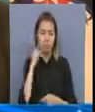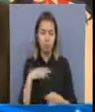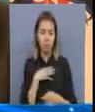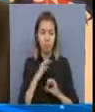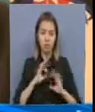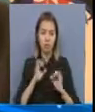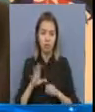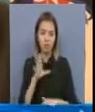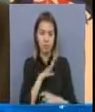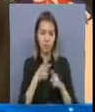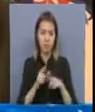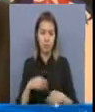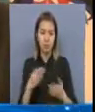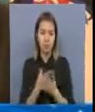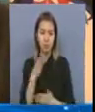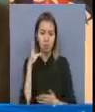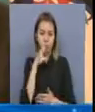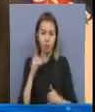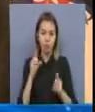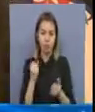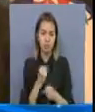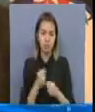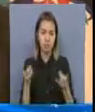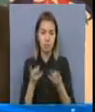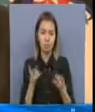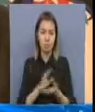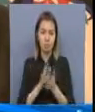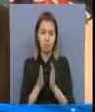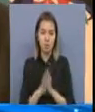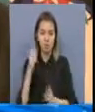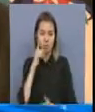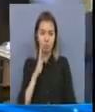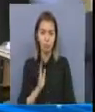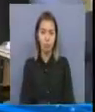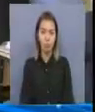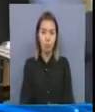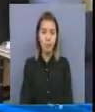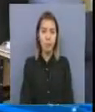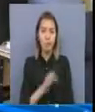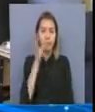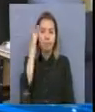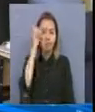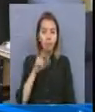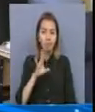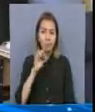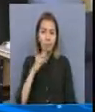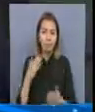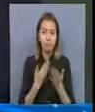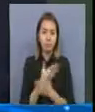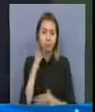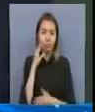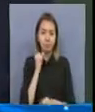маңызын атап өтті. Бұл саланың жаңа табыстарға қол жеткізуіне қажетті алғышарт деген ойдамын. Жоғары сапалы адами капитал жаңа